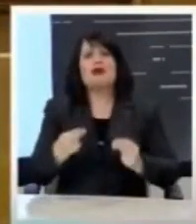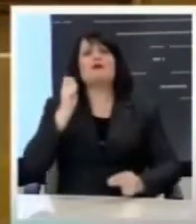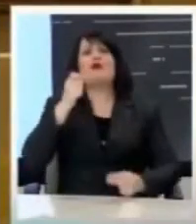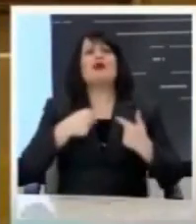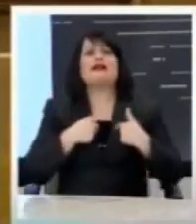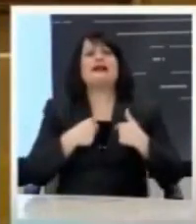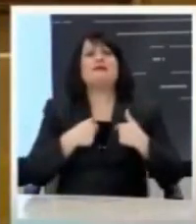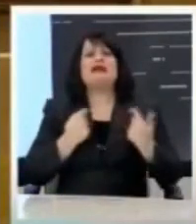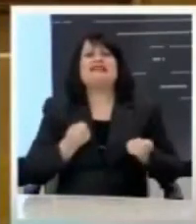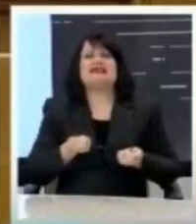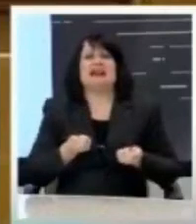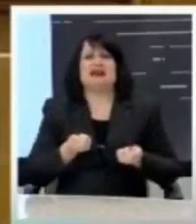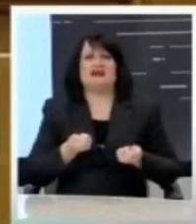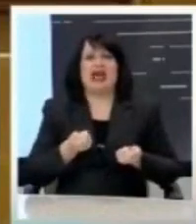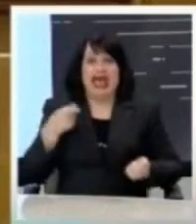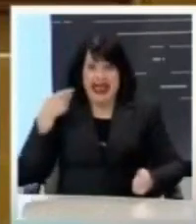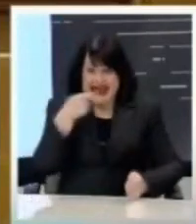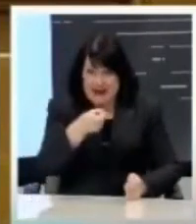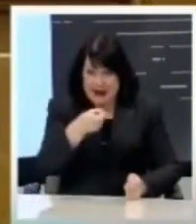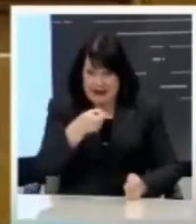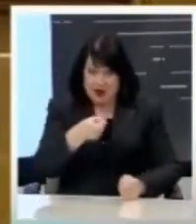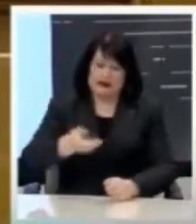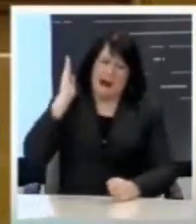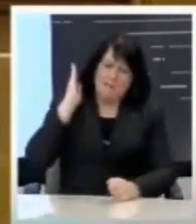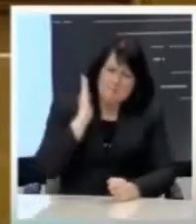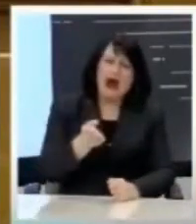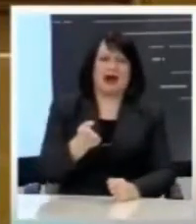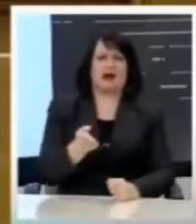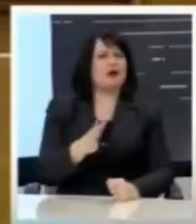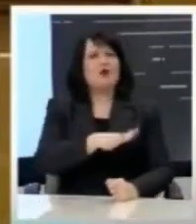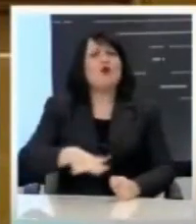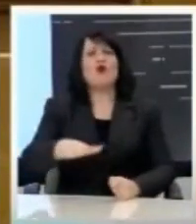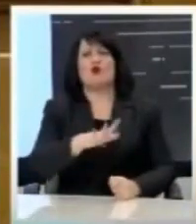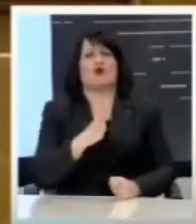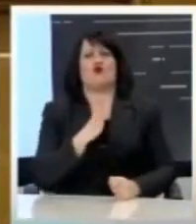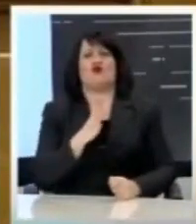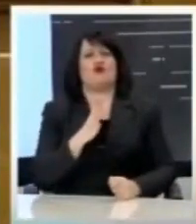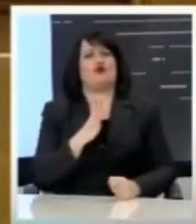σημερινή που χτυπάει το έγκλημα, την εγκληματικότητα και δεν στρέφεται κατά δικαίων και αδίκων.